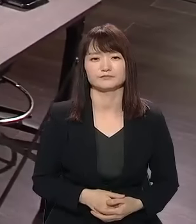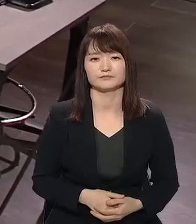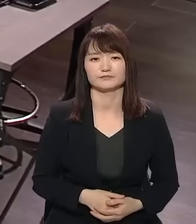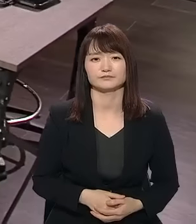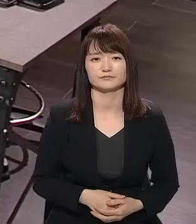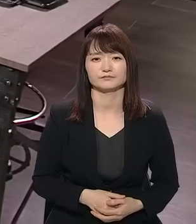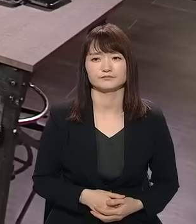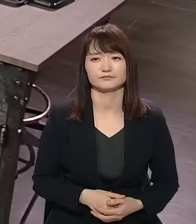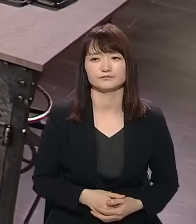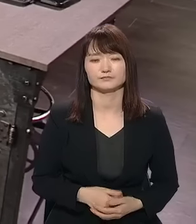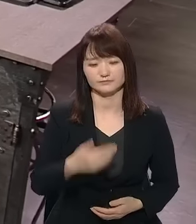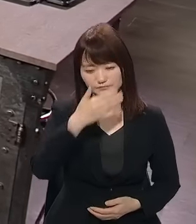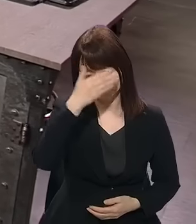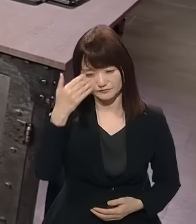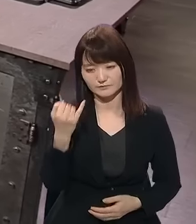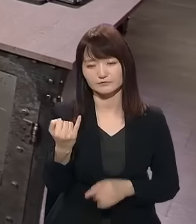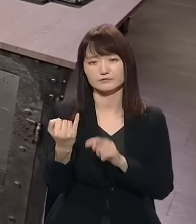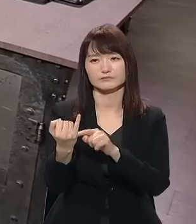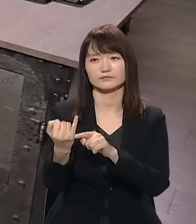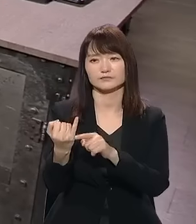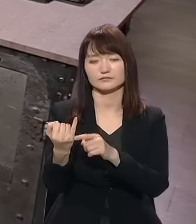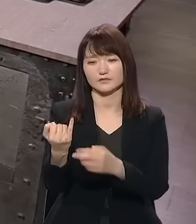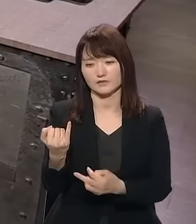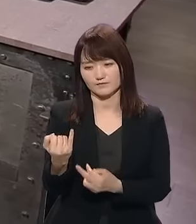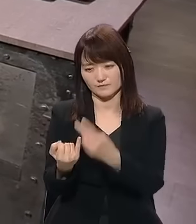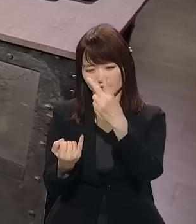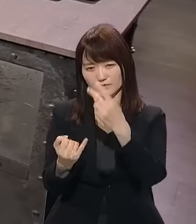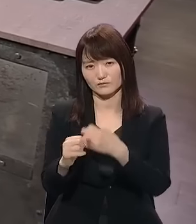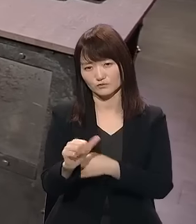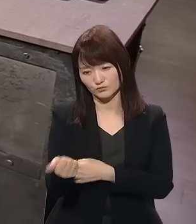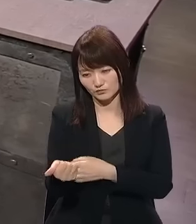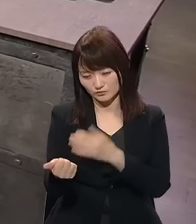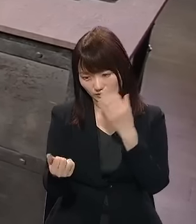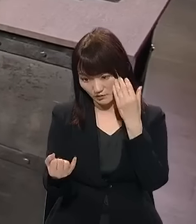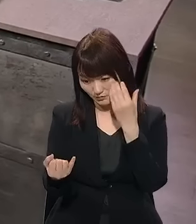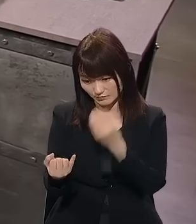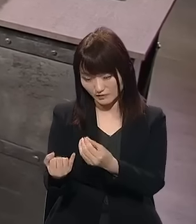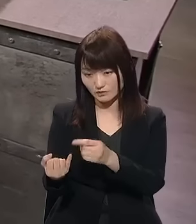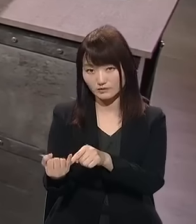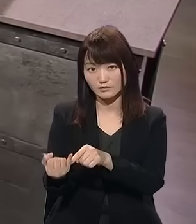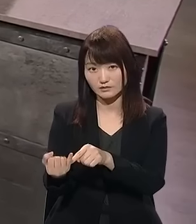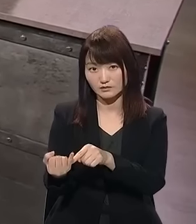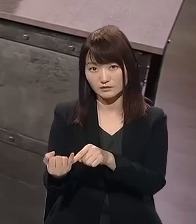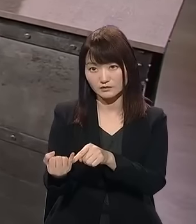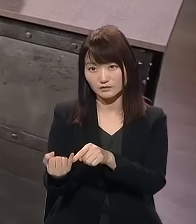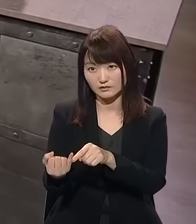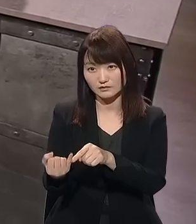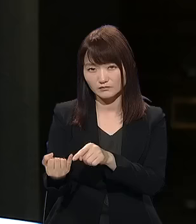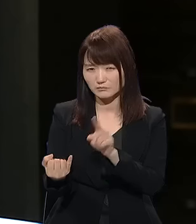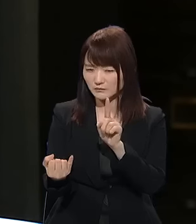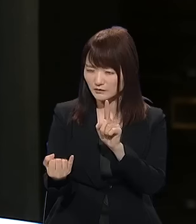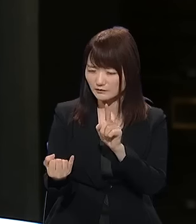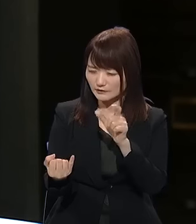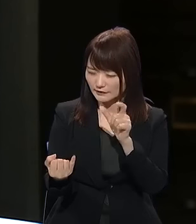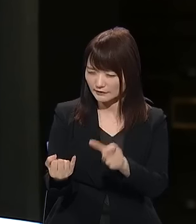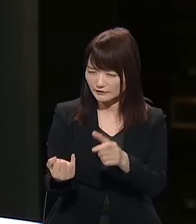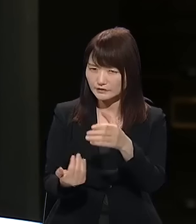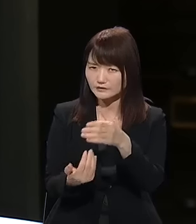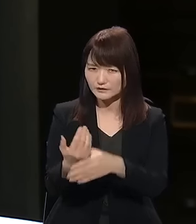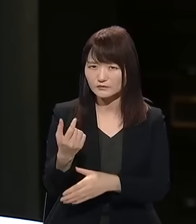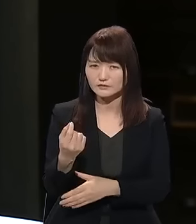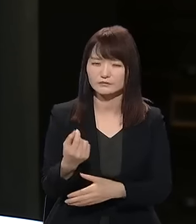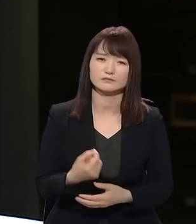자 뭐 젊은 여성이 나체 상태로 숨진채 발견됐다 뭐 그냥 이것만 봐도 뭔가 강력 사건